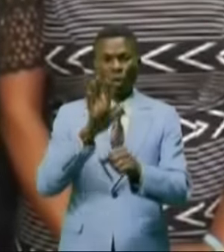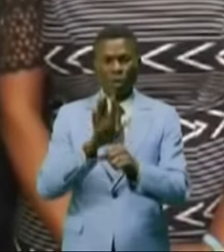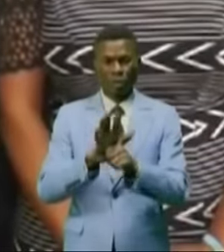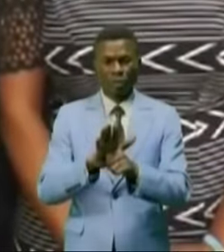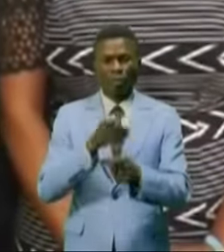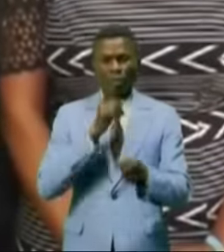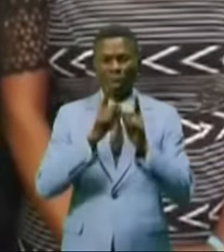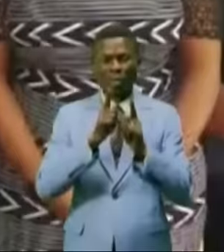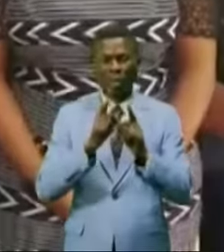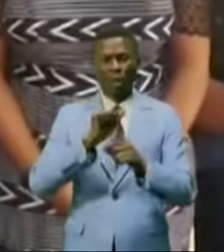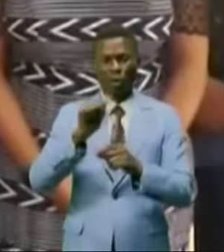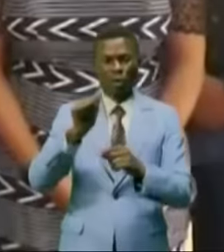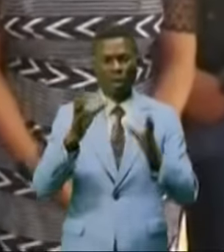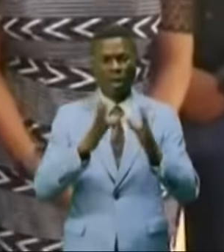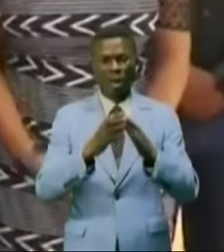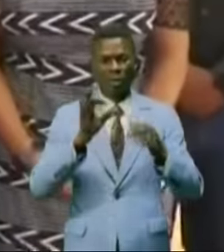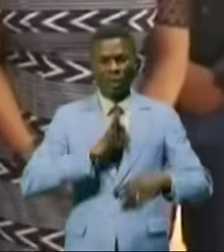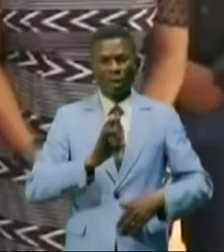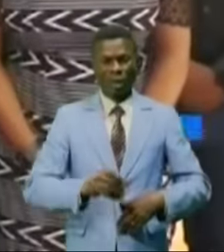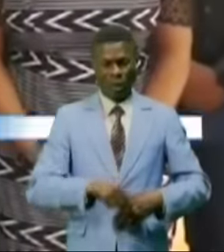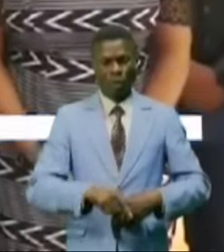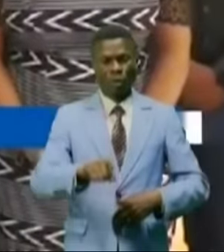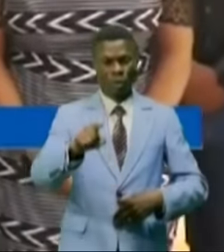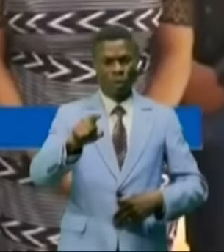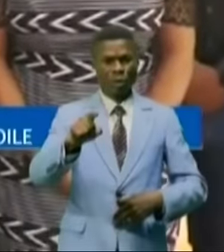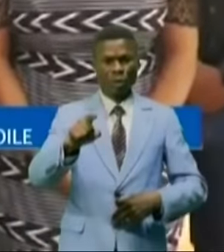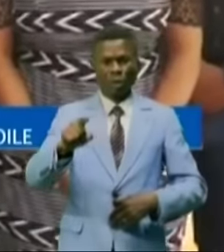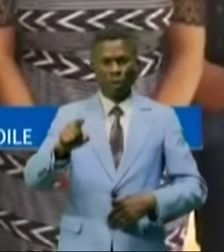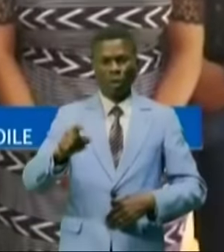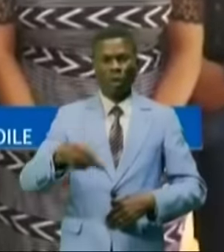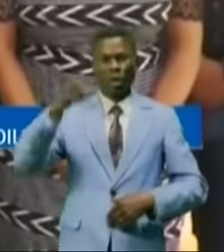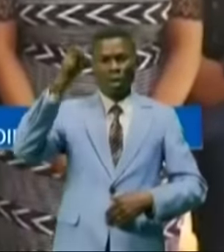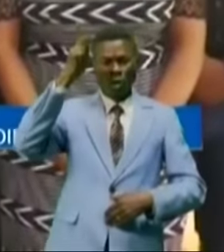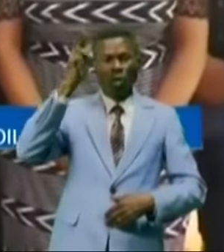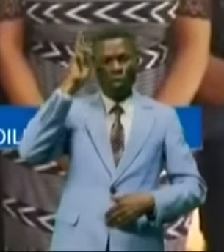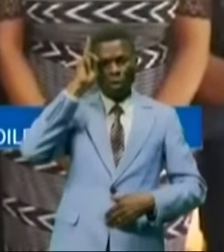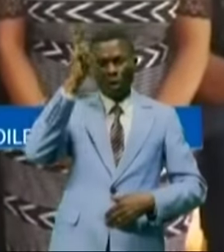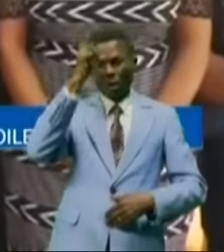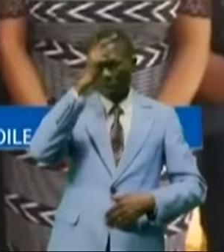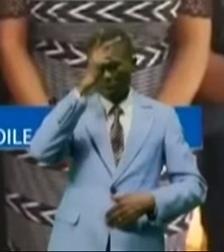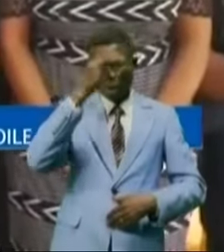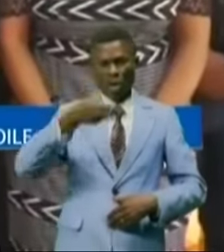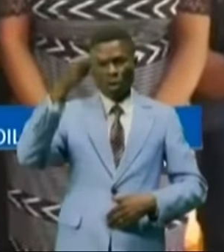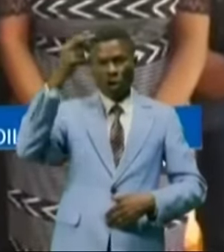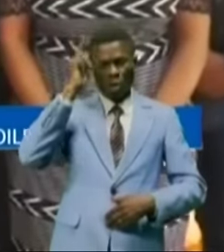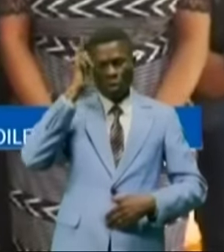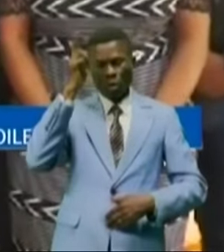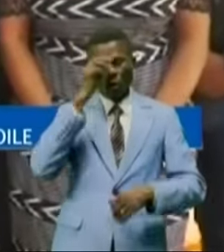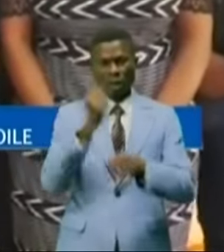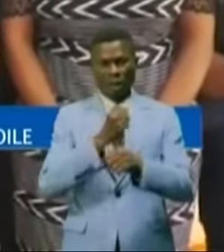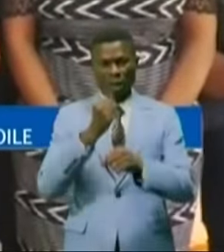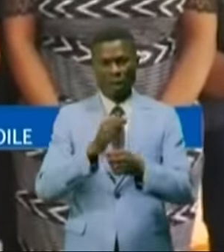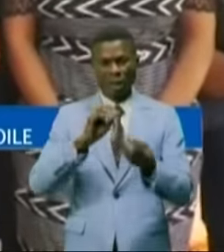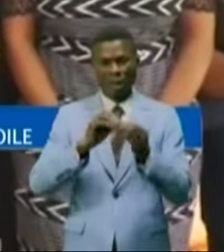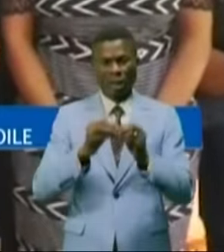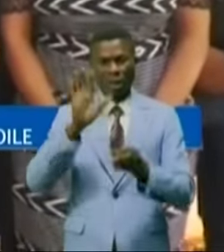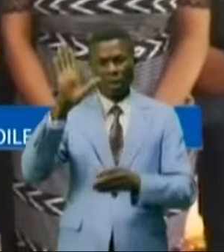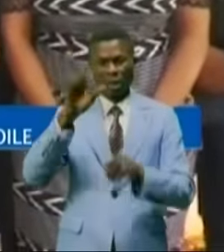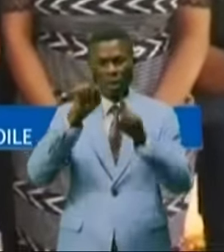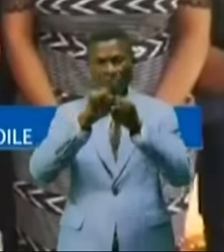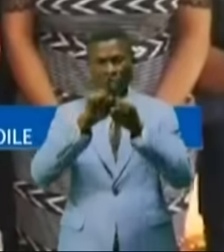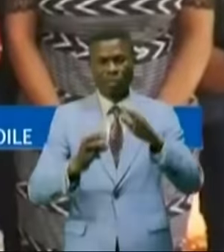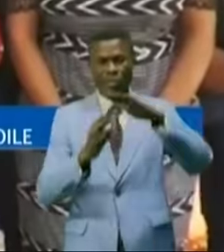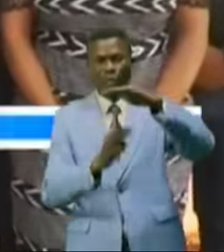descendre personnellement dans les jours à venir dans les Haut-Katanga pour les travaux de la route numéro 5 et du